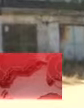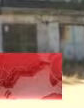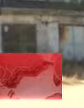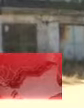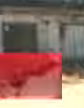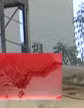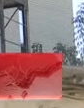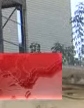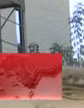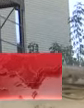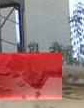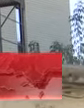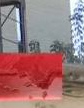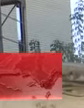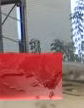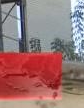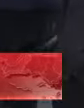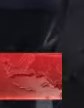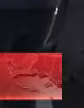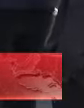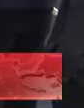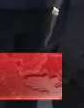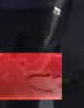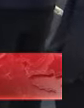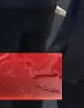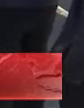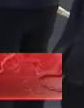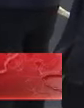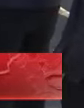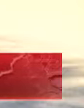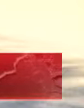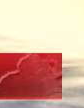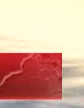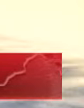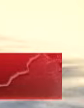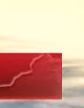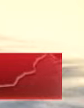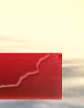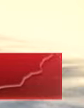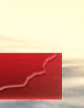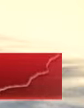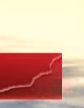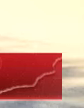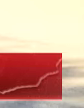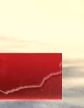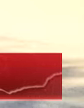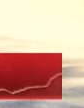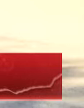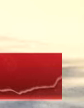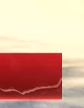Лакомый кусок. Жители Актобе возмутило решение о сносе гаражей. В зиму у меня засыпана картошка на две